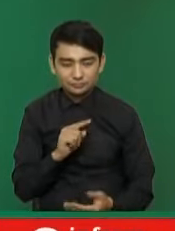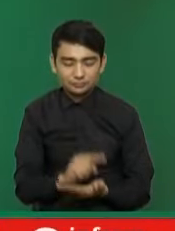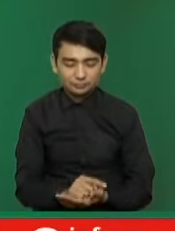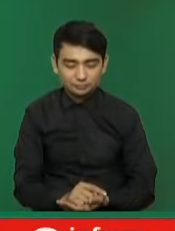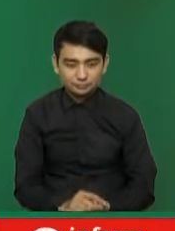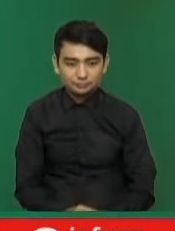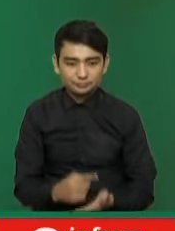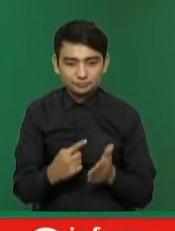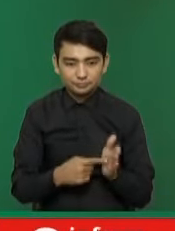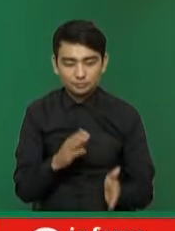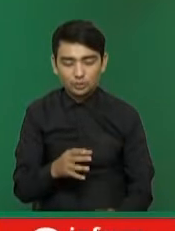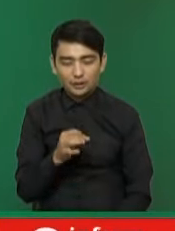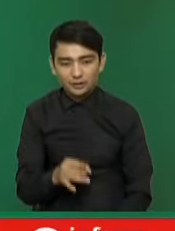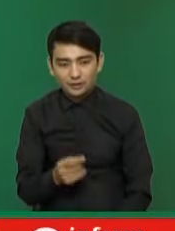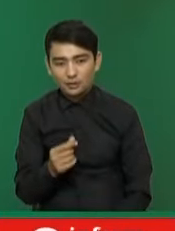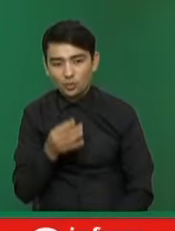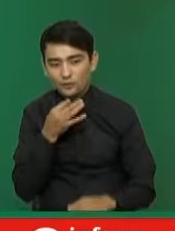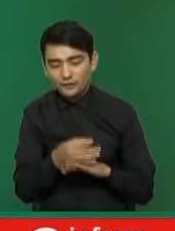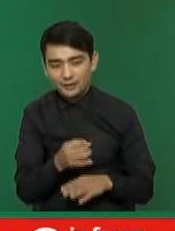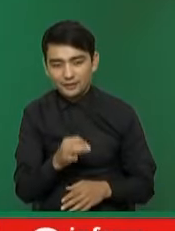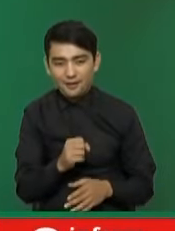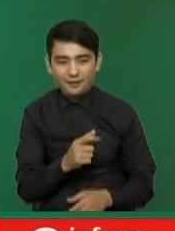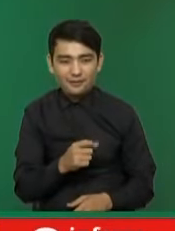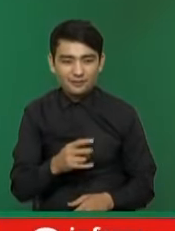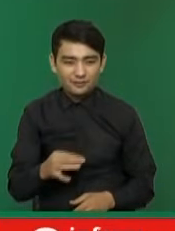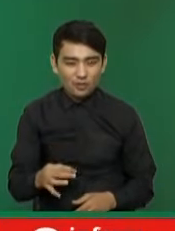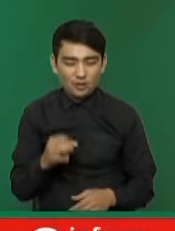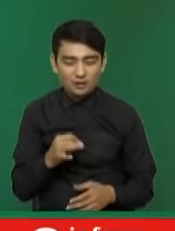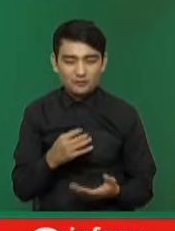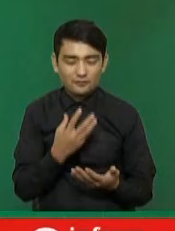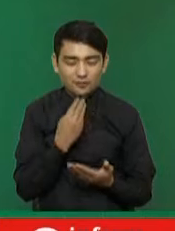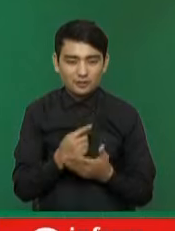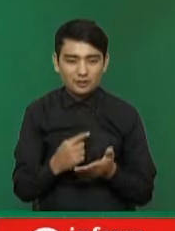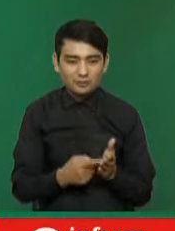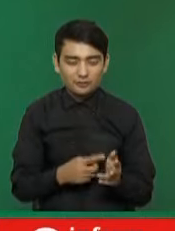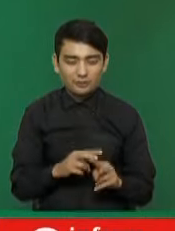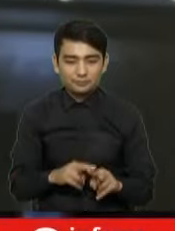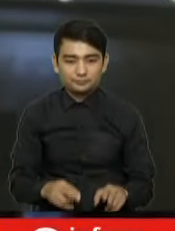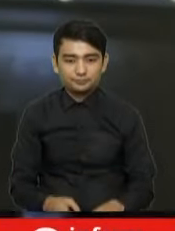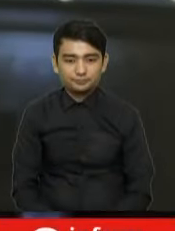мүмкін. Қаржы нарығын реттеу және дамыту агенттігі қойған талап осы.